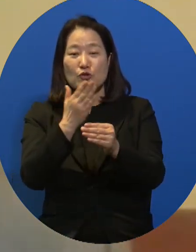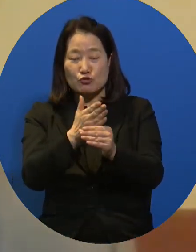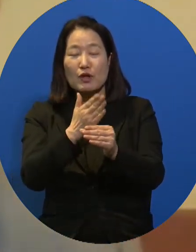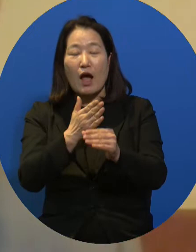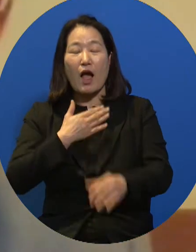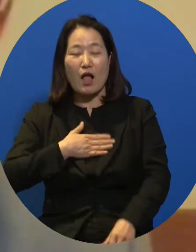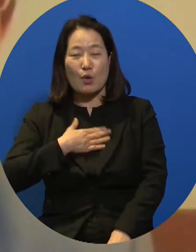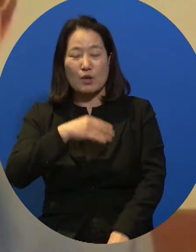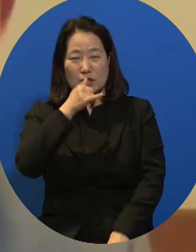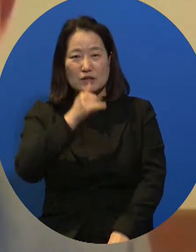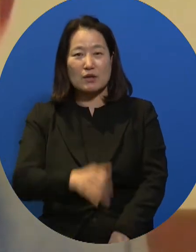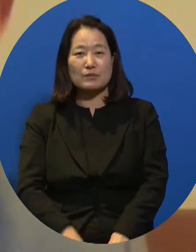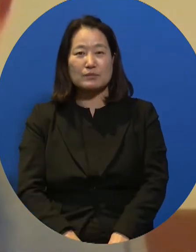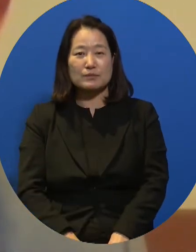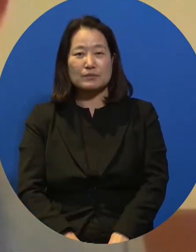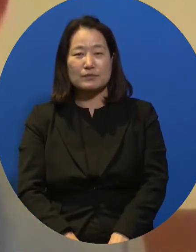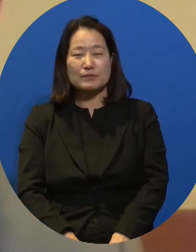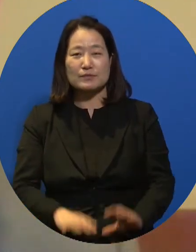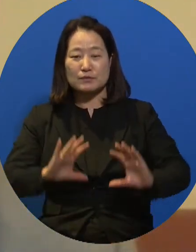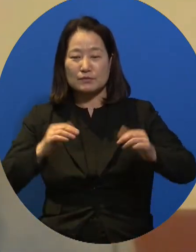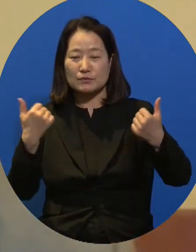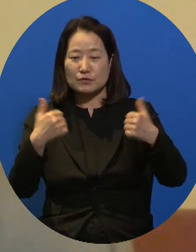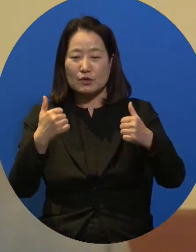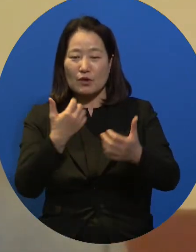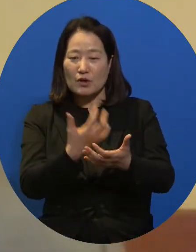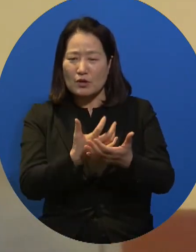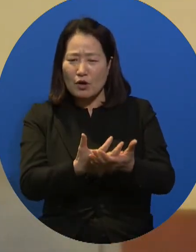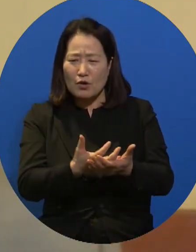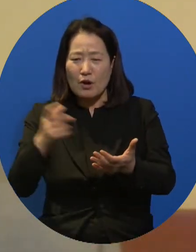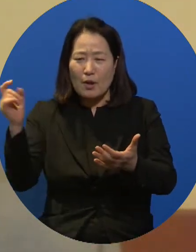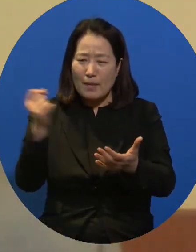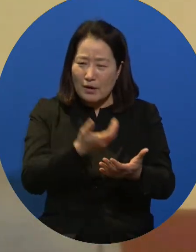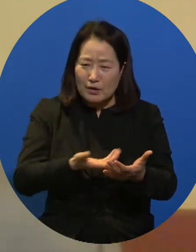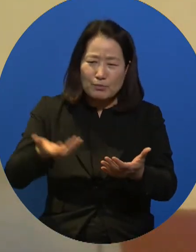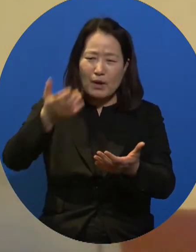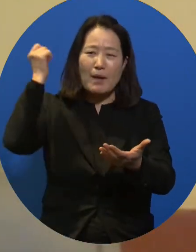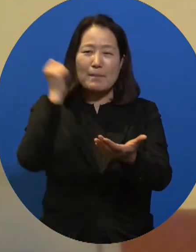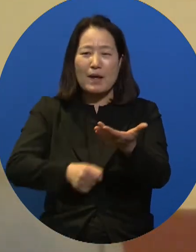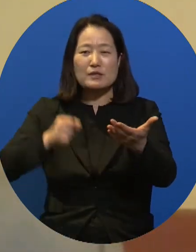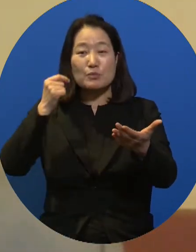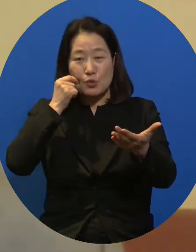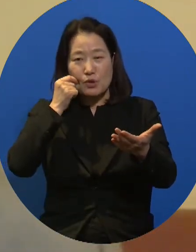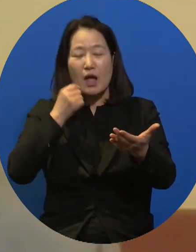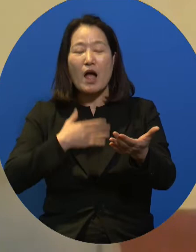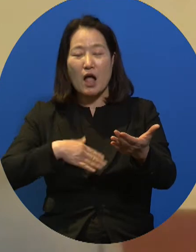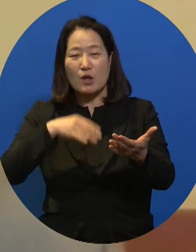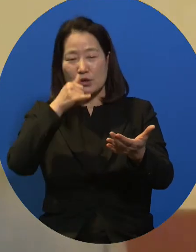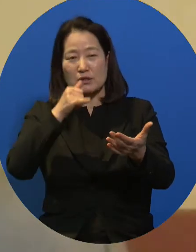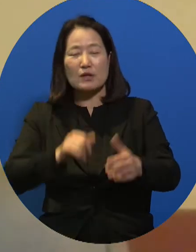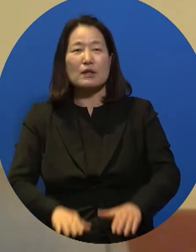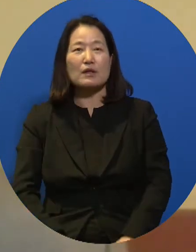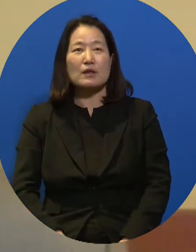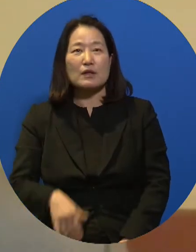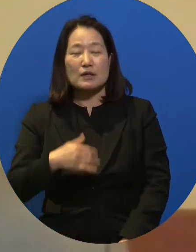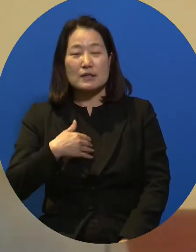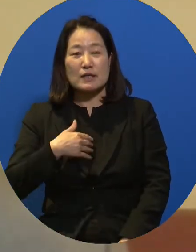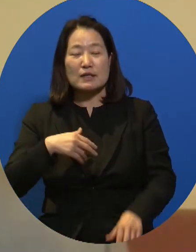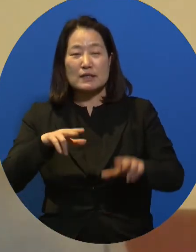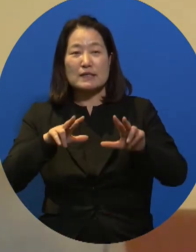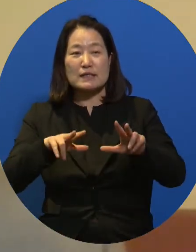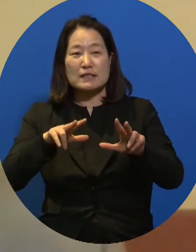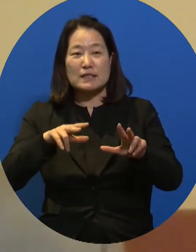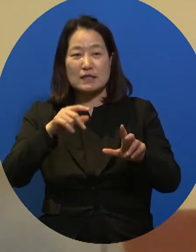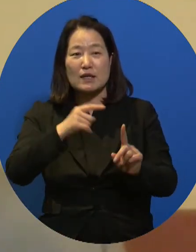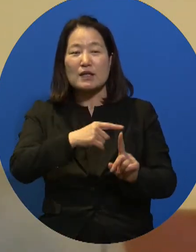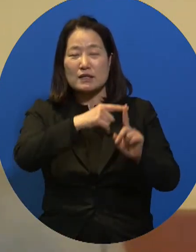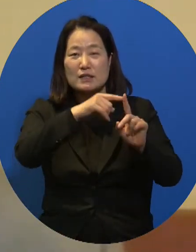이 과정이 아주 빠르게 진행되지 못하는 것도 알고 있는데요. 현재 저는 스위스 제네바에서 발표를 드리고